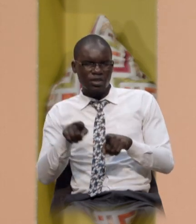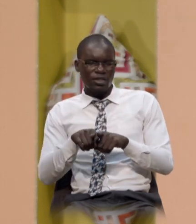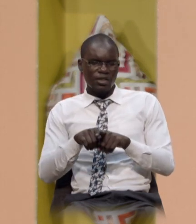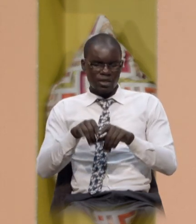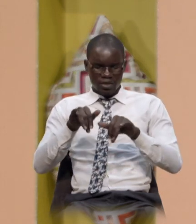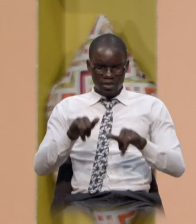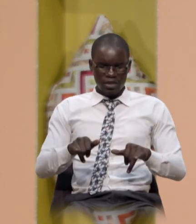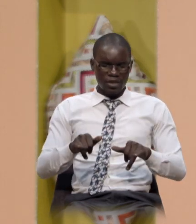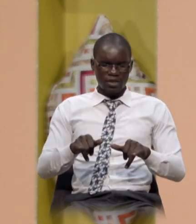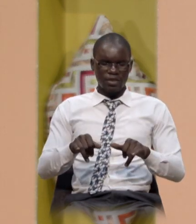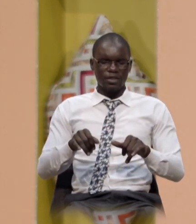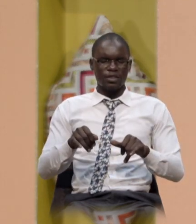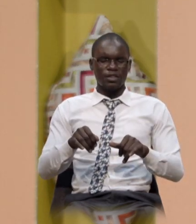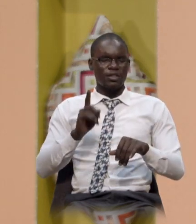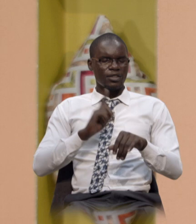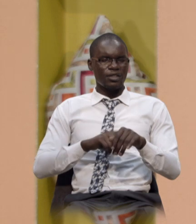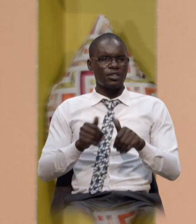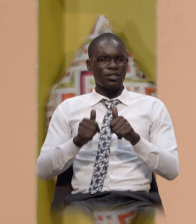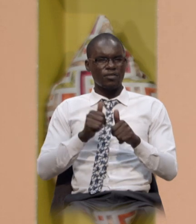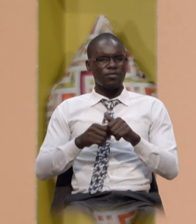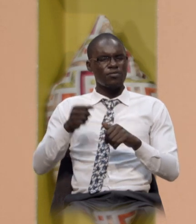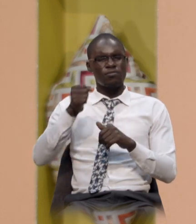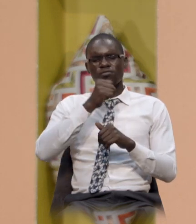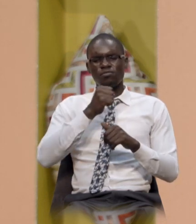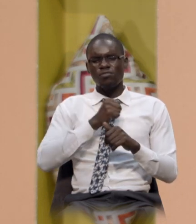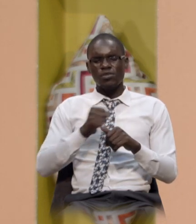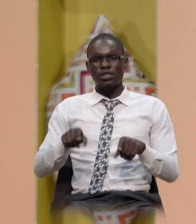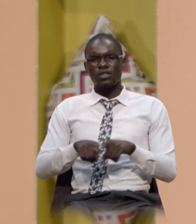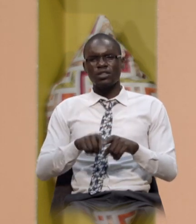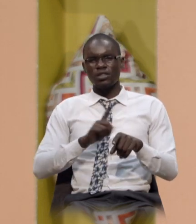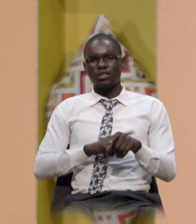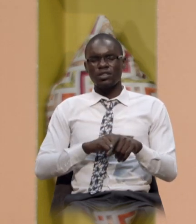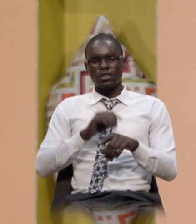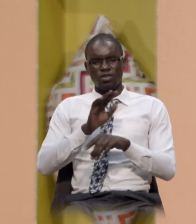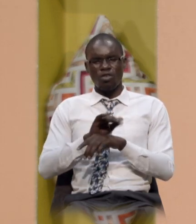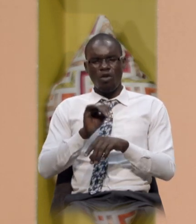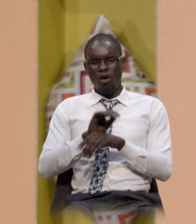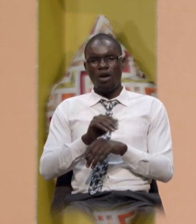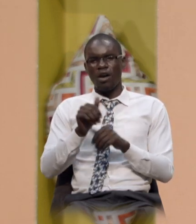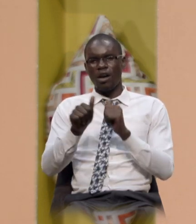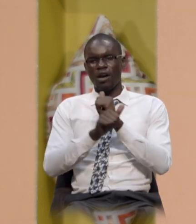hizo za kwanza ambako yawezekana siku Abrahamu alipokuwa anaitwa kutoka Ur.